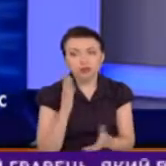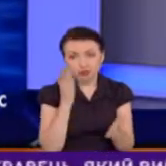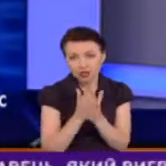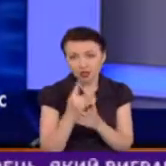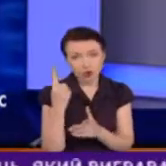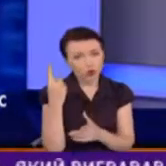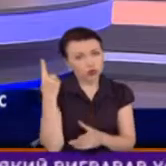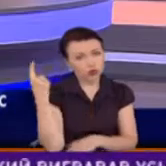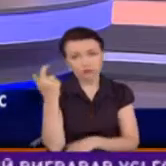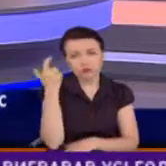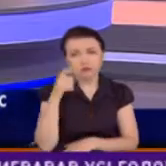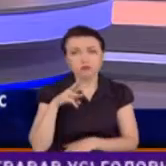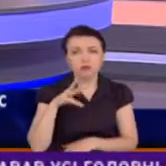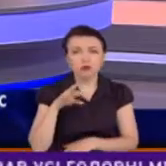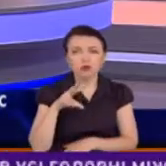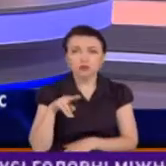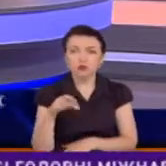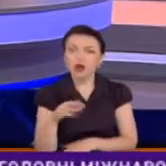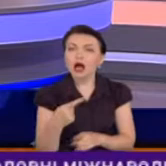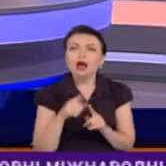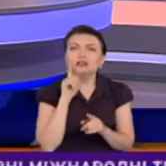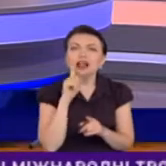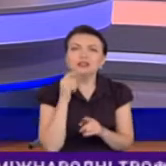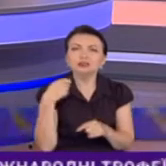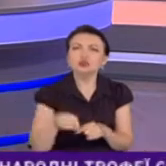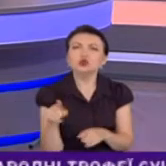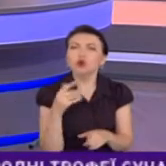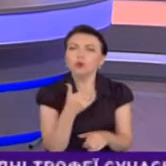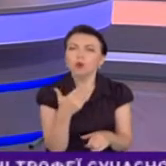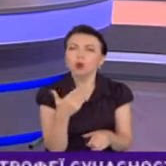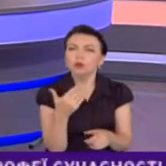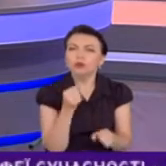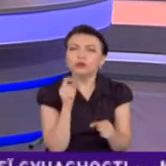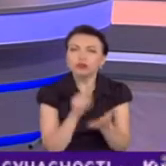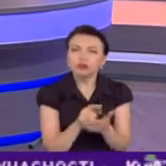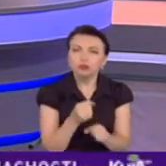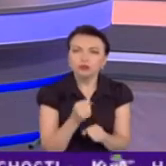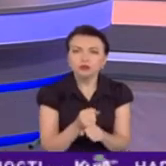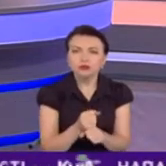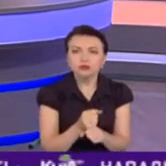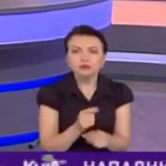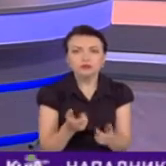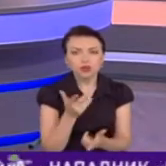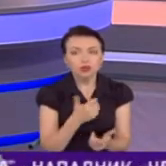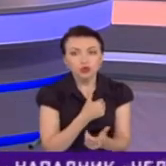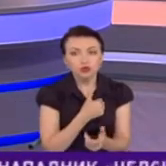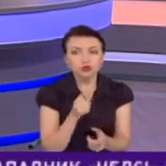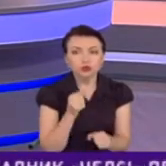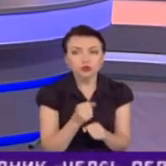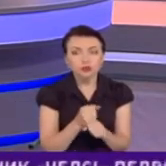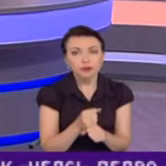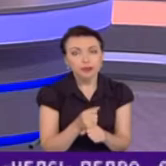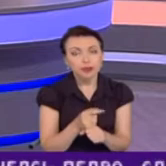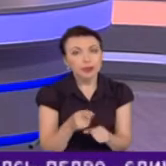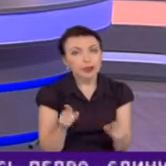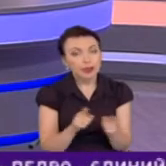100% не ринкова історія. Що повинен Зеленський в цій історії робити, якщо він хоче щось з нею робити? Якщо хочеш щось робити. Ну, як